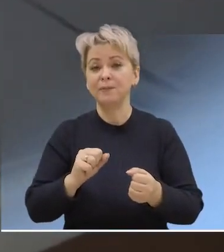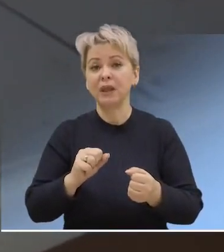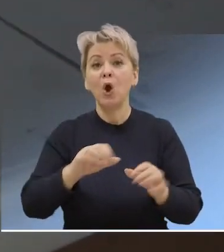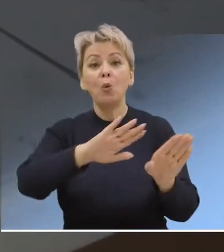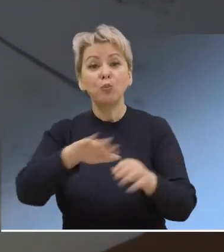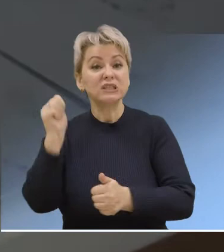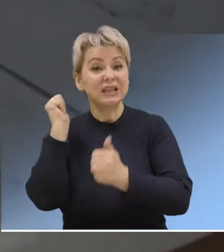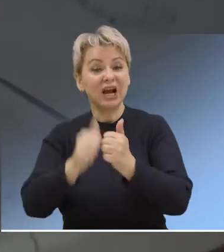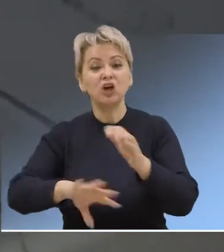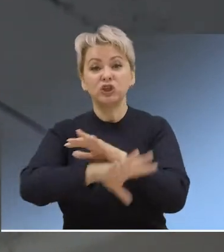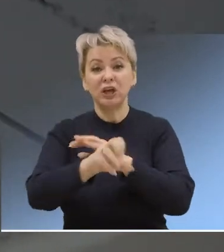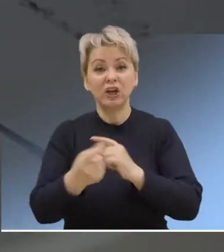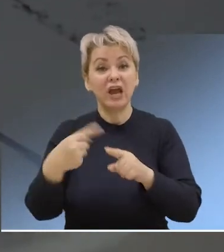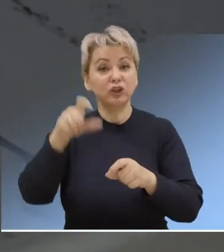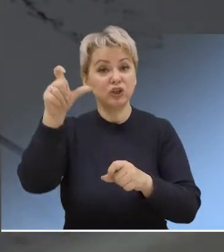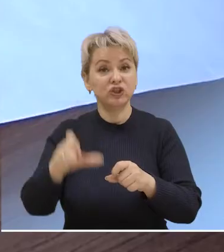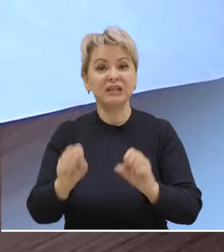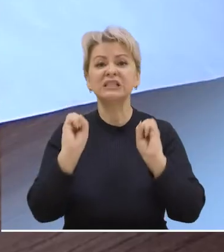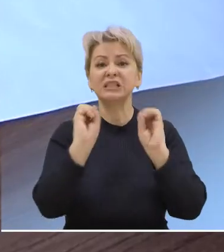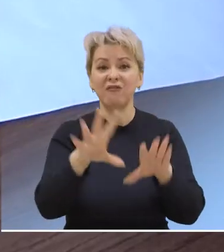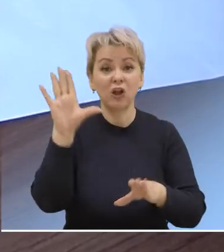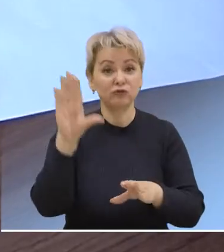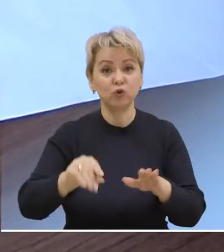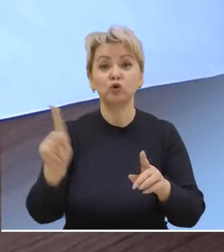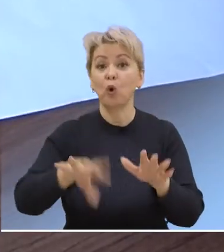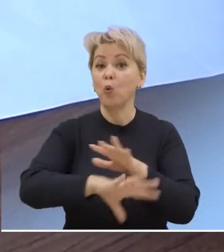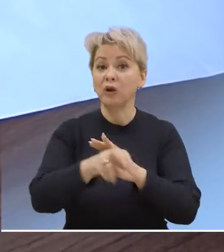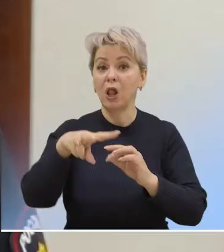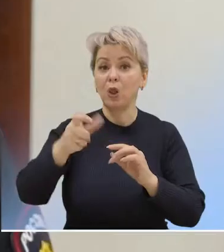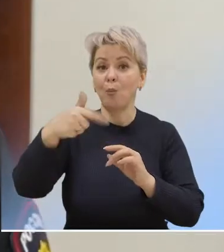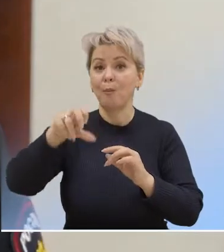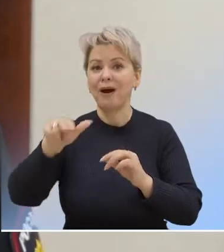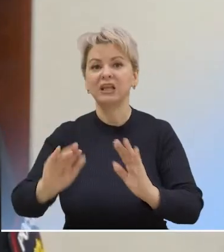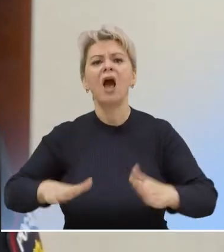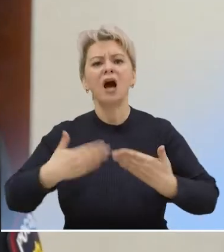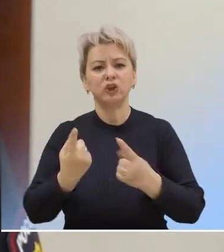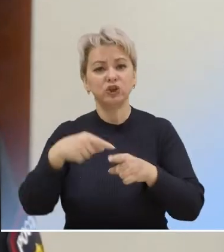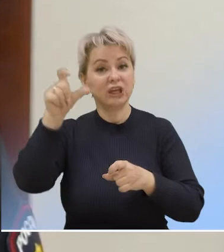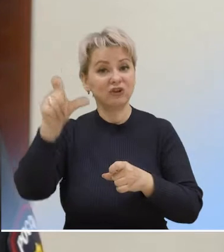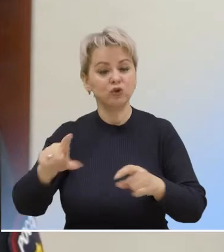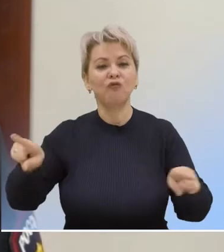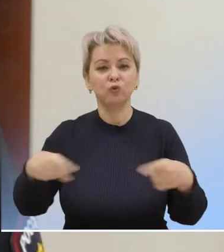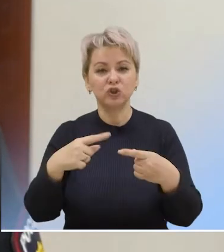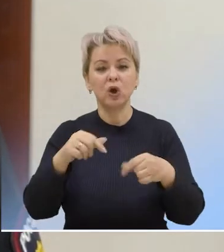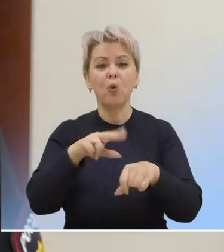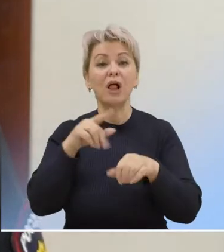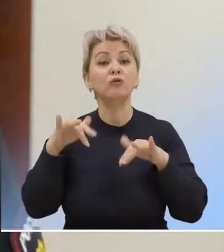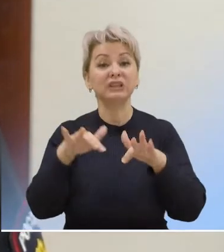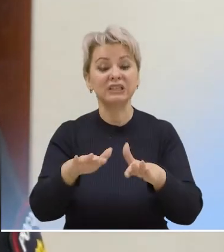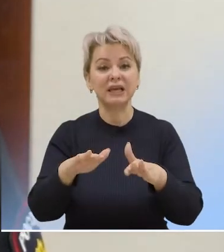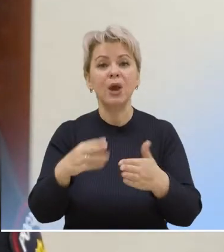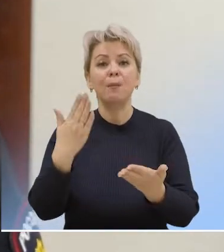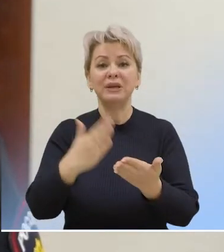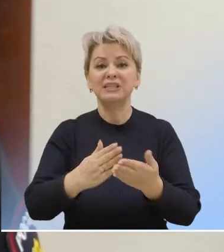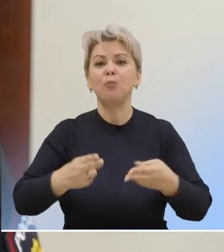После каждой кражи подозреваемый сдавал все украденное в ломбард. В отношении подозреваемого возбуждено уголовное дело